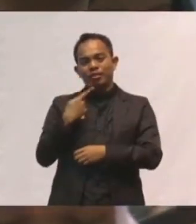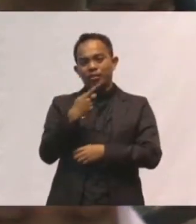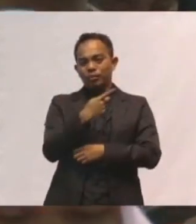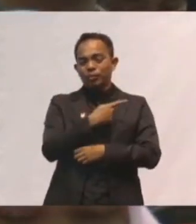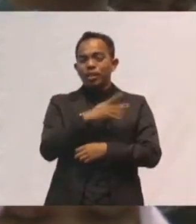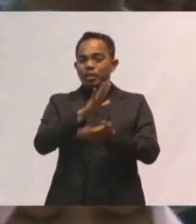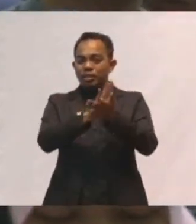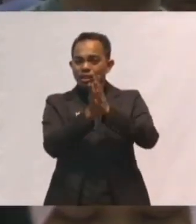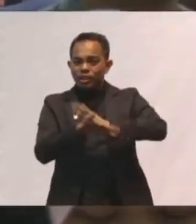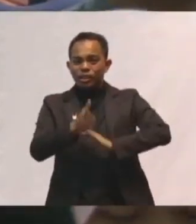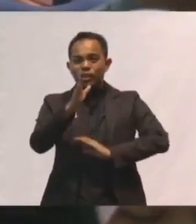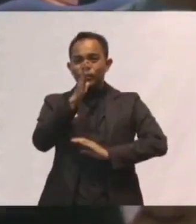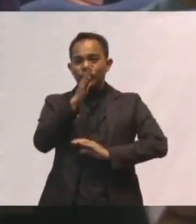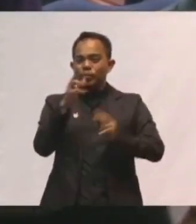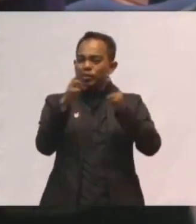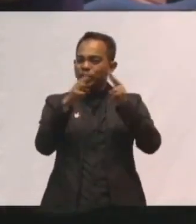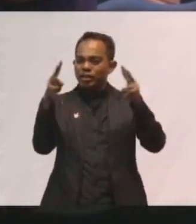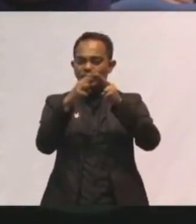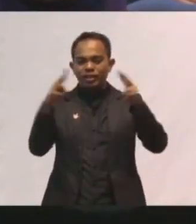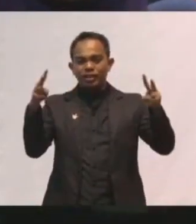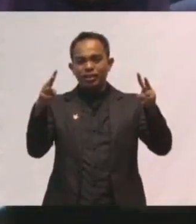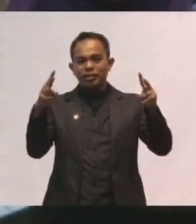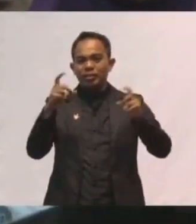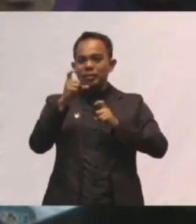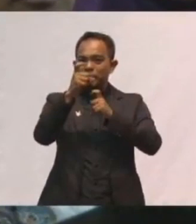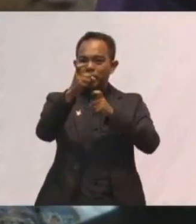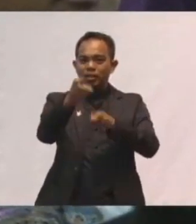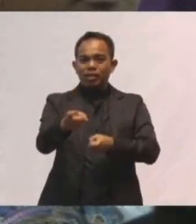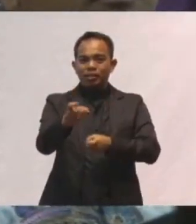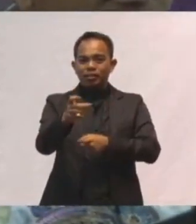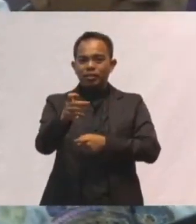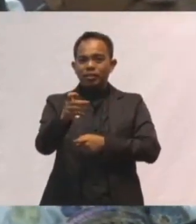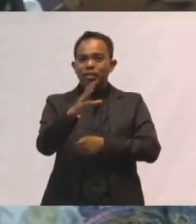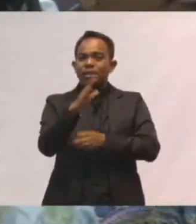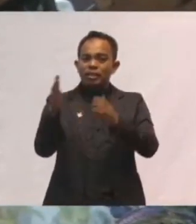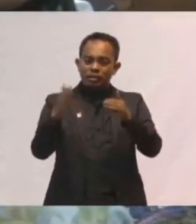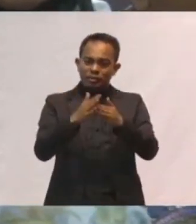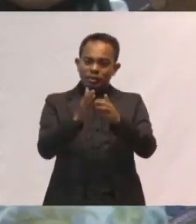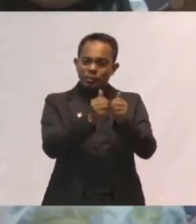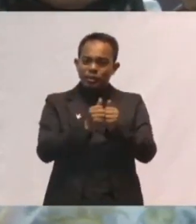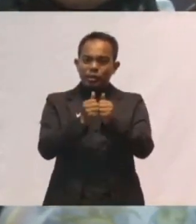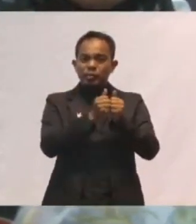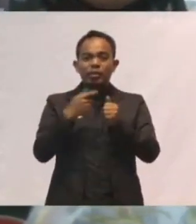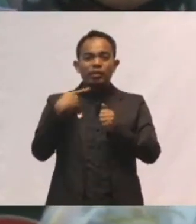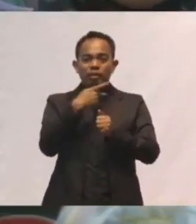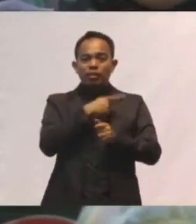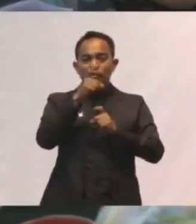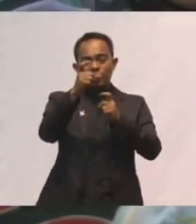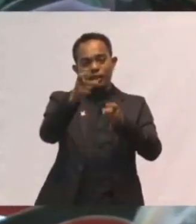kita sangat-sangat berharga, maka marilah kita sama-sama menghargai